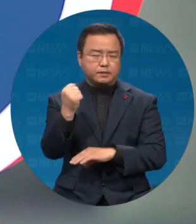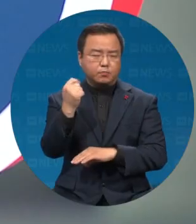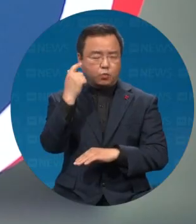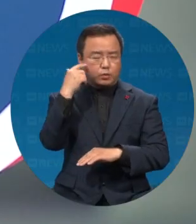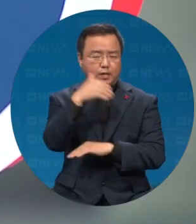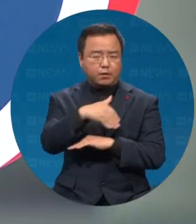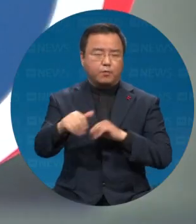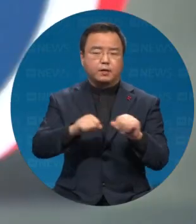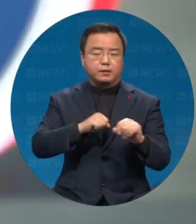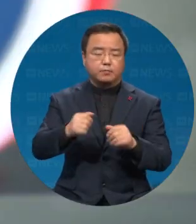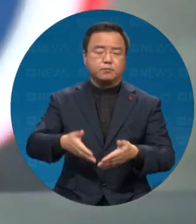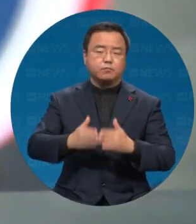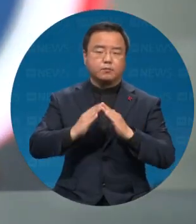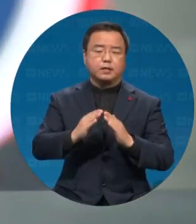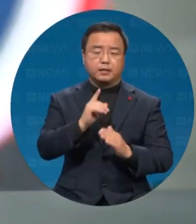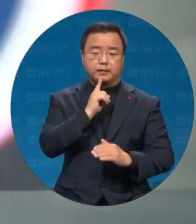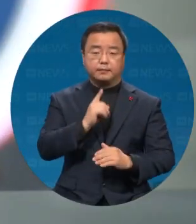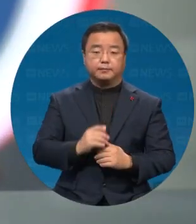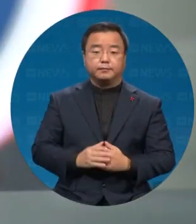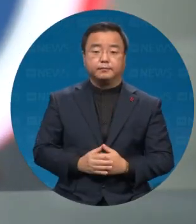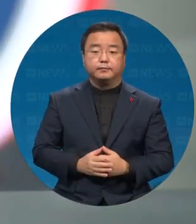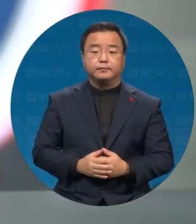계획입니다 잎 60 뉴스 최 아닙니다